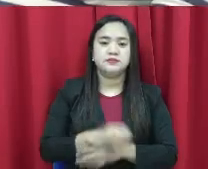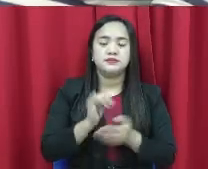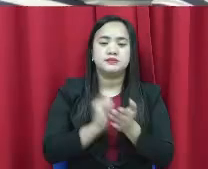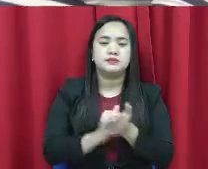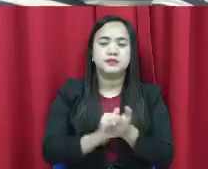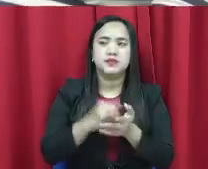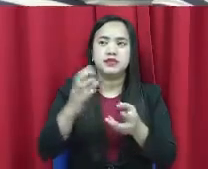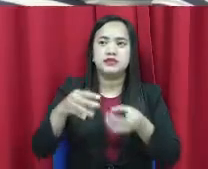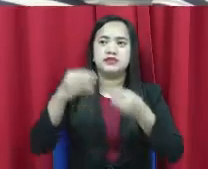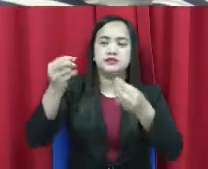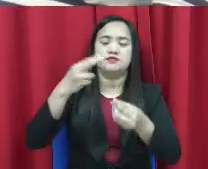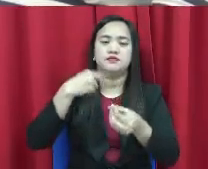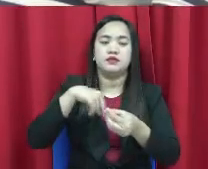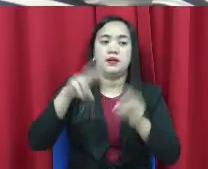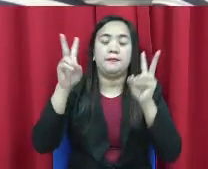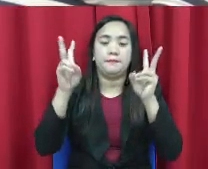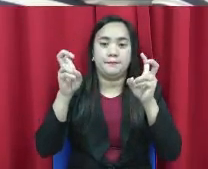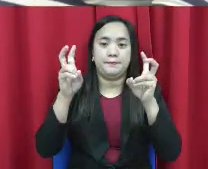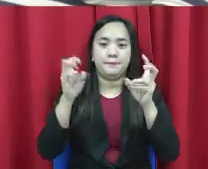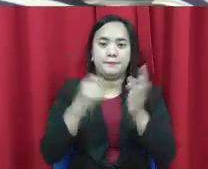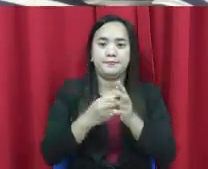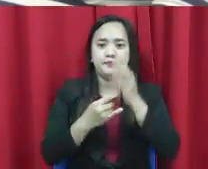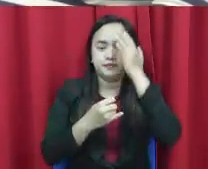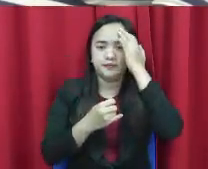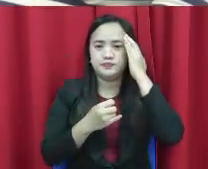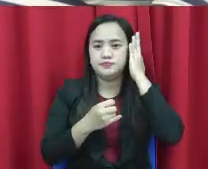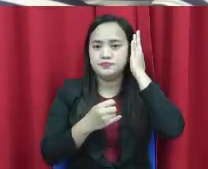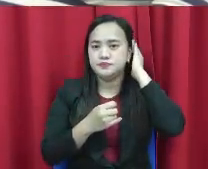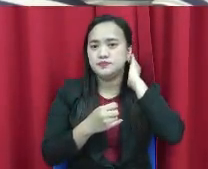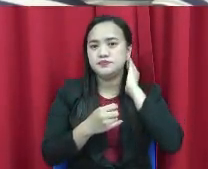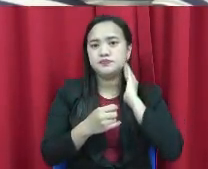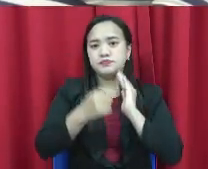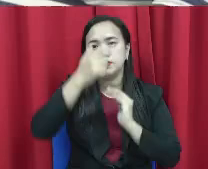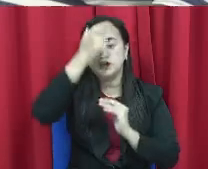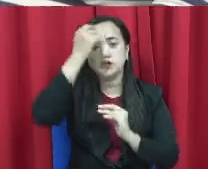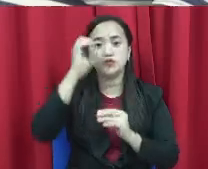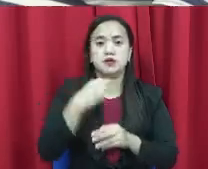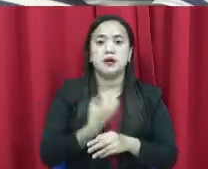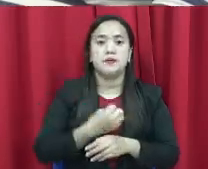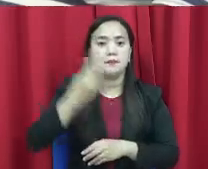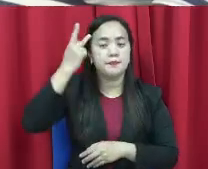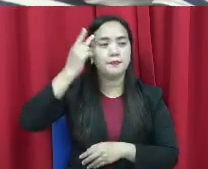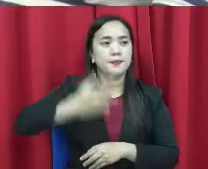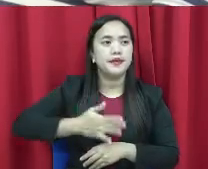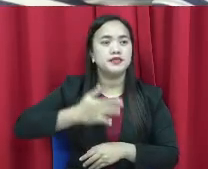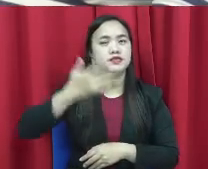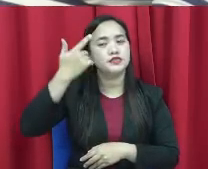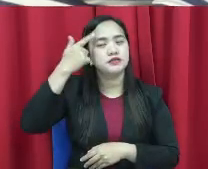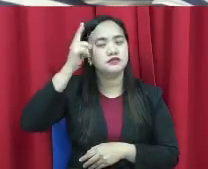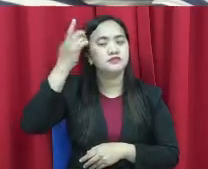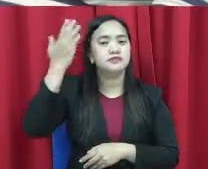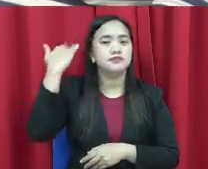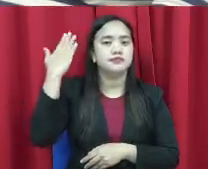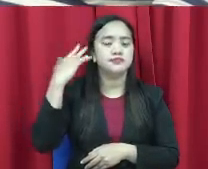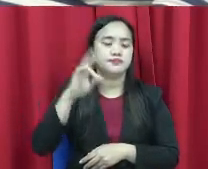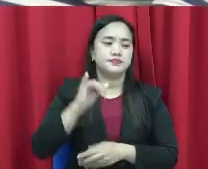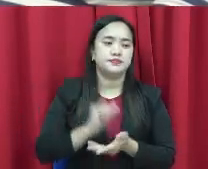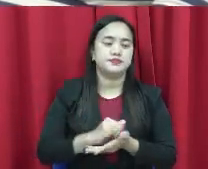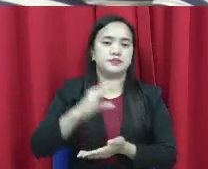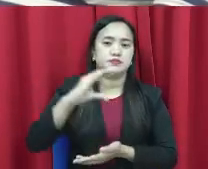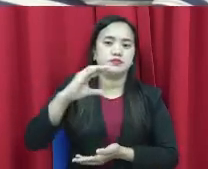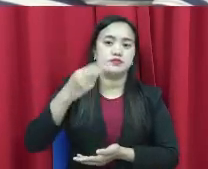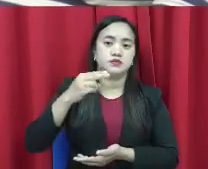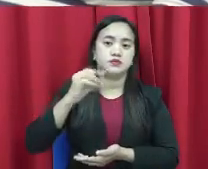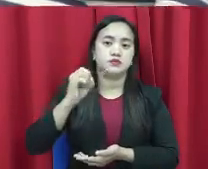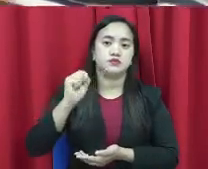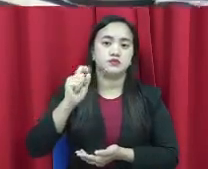akin na magiging discussion po ngayon kapagka Ah wala pong ating Mahala past last week siya po ang naghost po dito sa ating